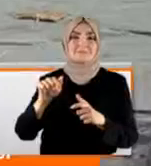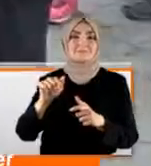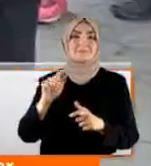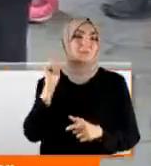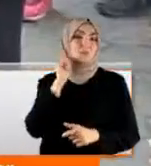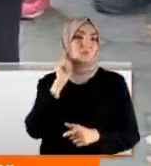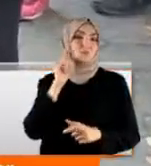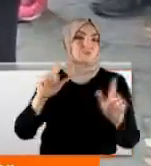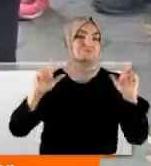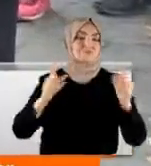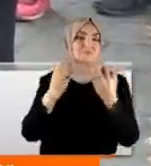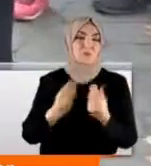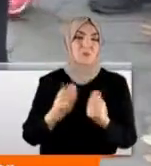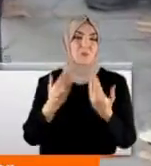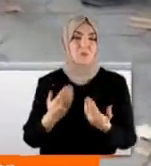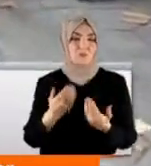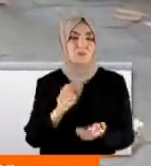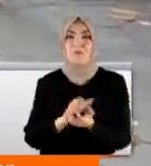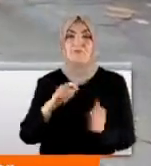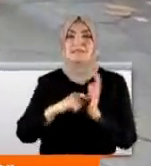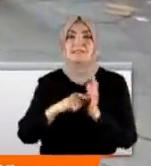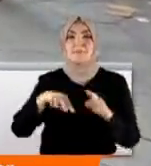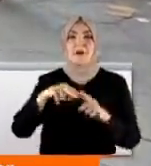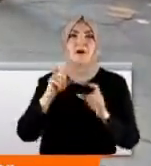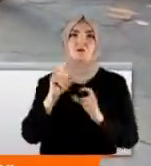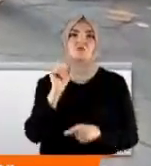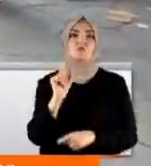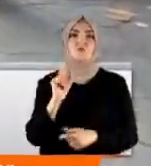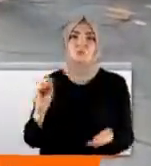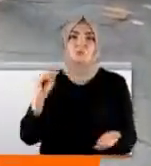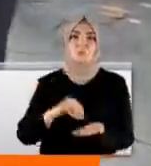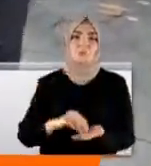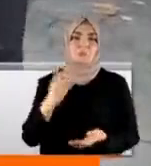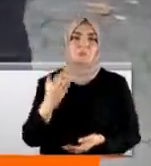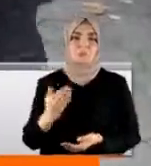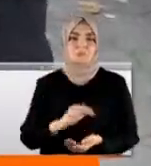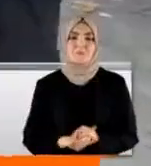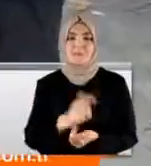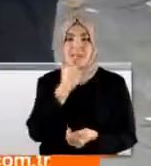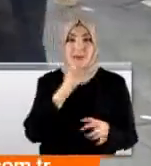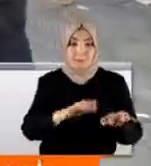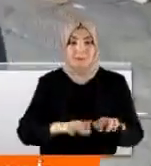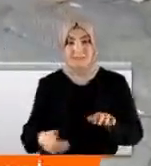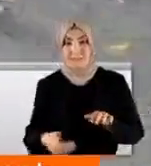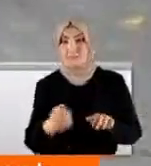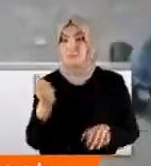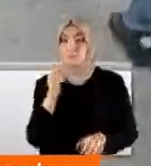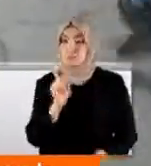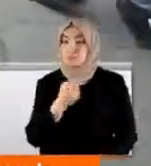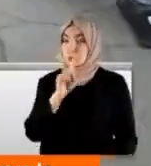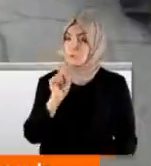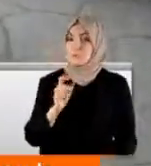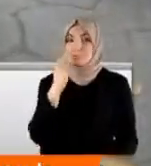Aso koydu. Mazgallar kamera sistemiyle kontrol edecek. Bakalım mazgalın altında herhangi bir şey rastlanacak mı?